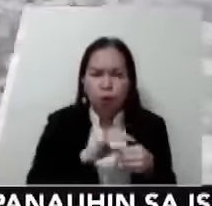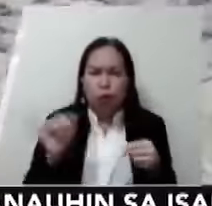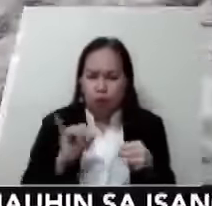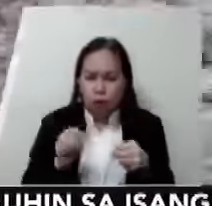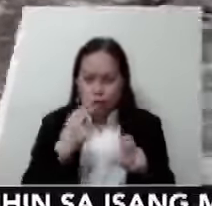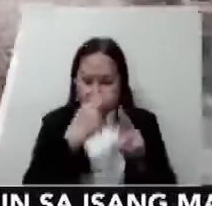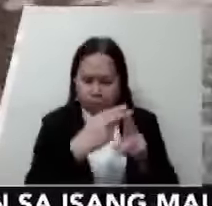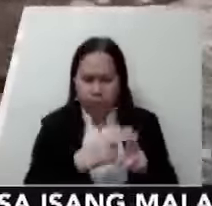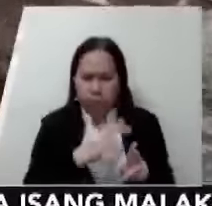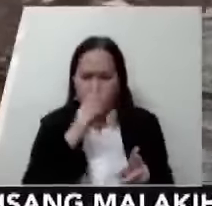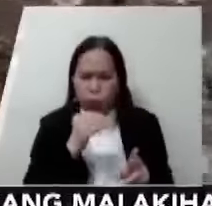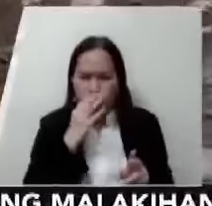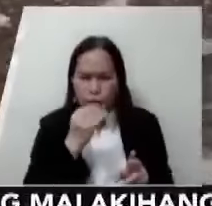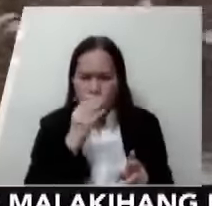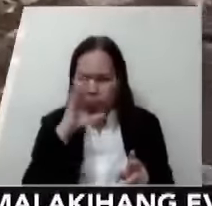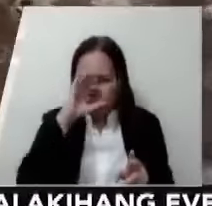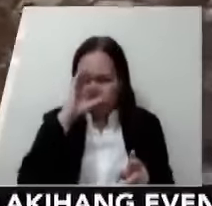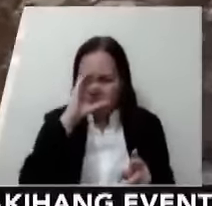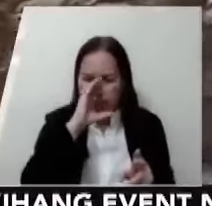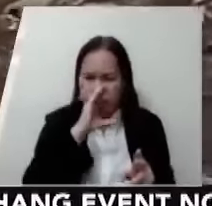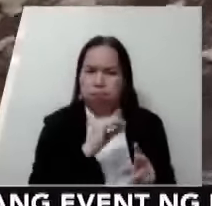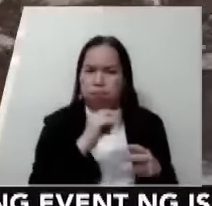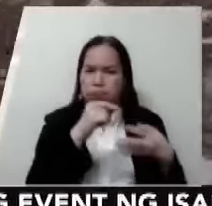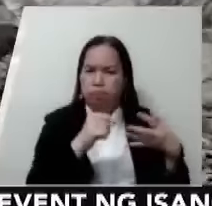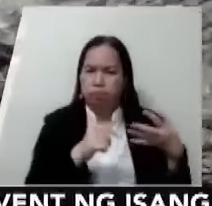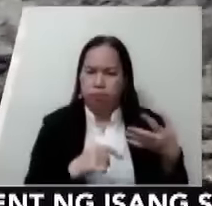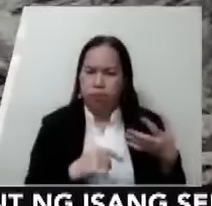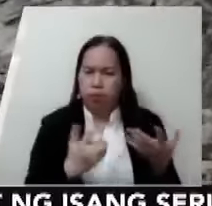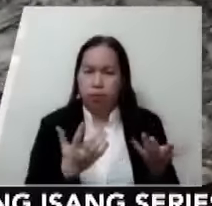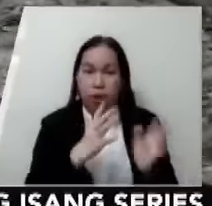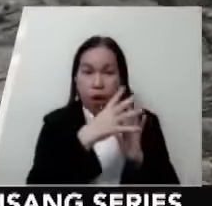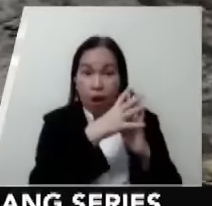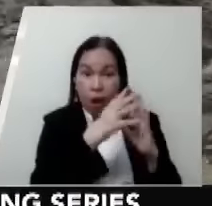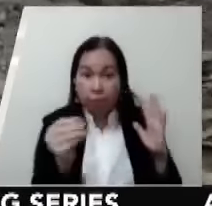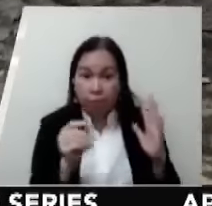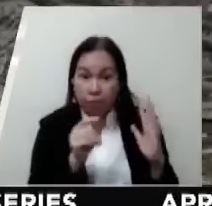mga detalye para huwag na po pamarisan. So